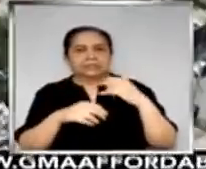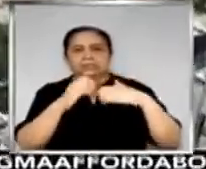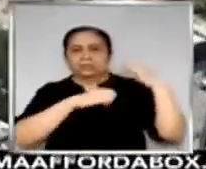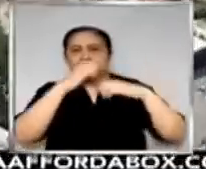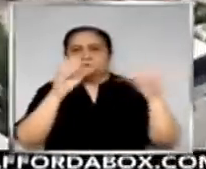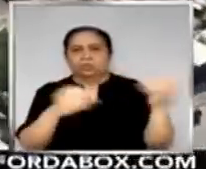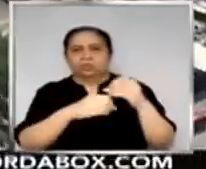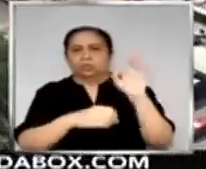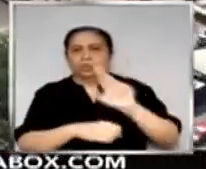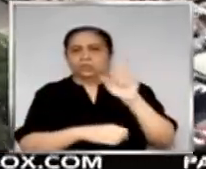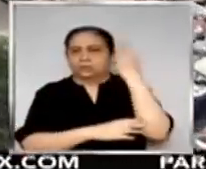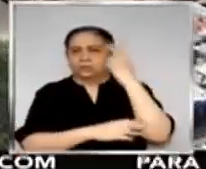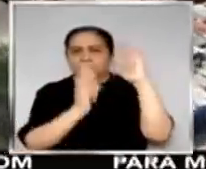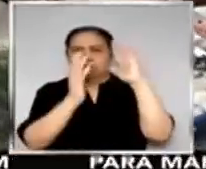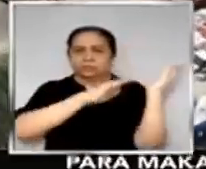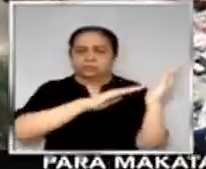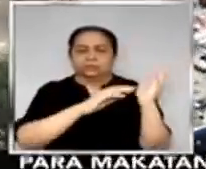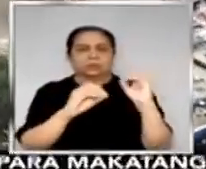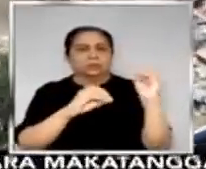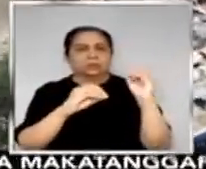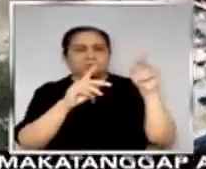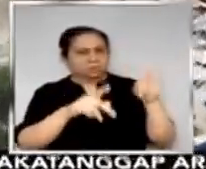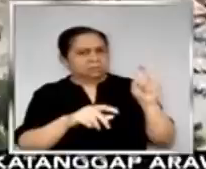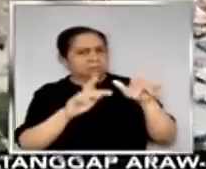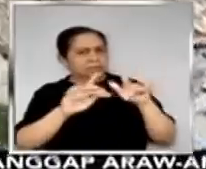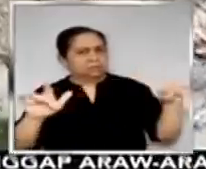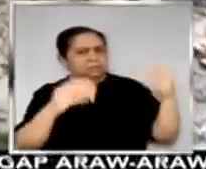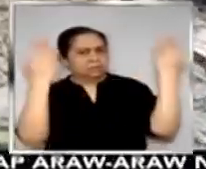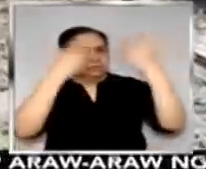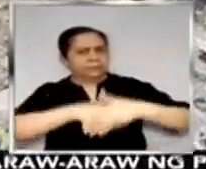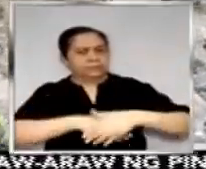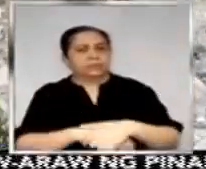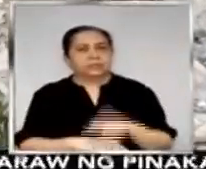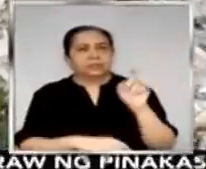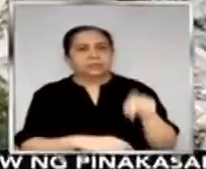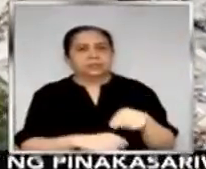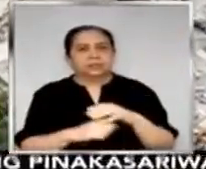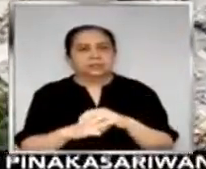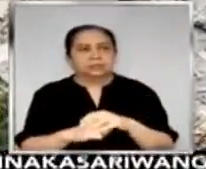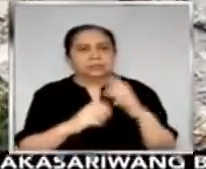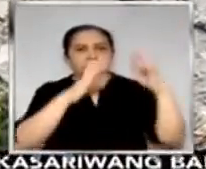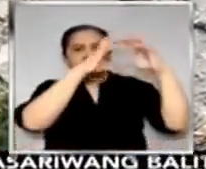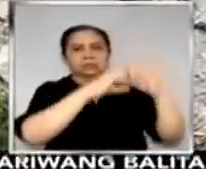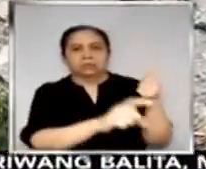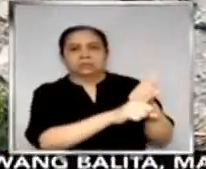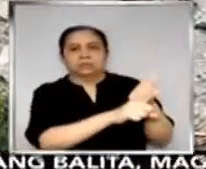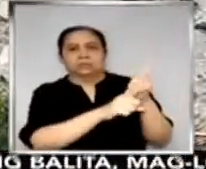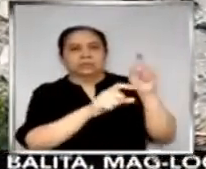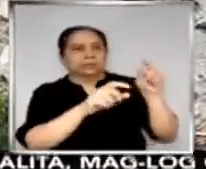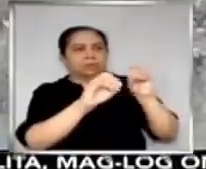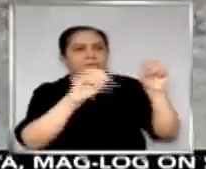ng gusali. Pero wala raw dapat tao noon sa loob ng building. Dapat doon ibabagsak ng buo nila